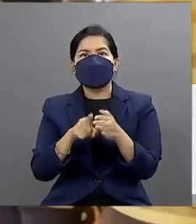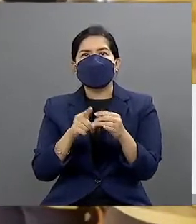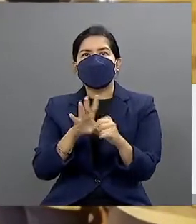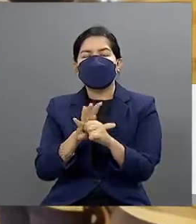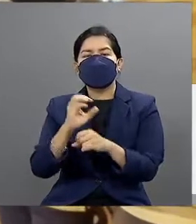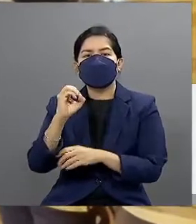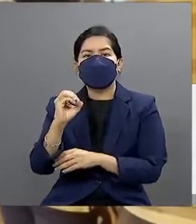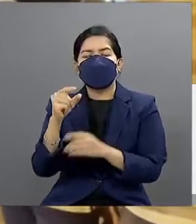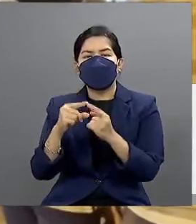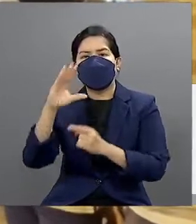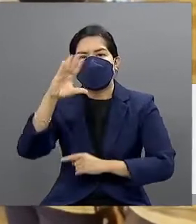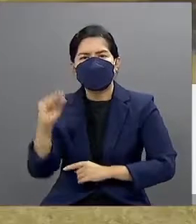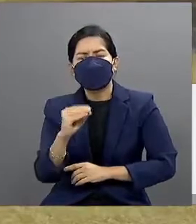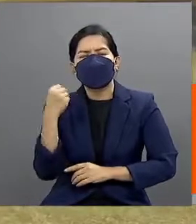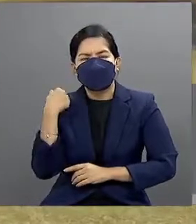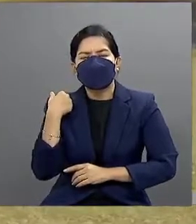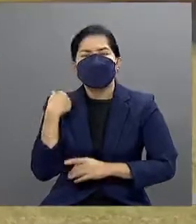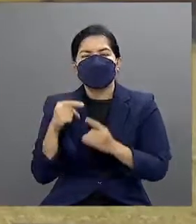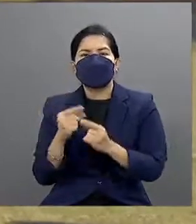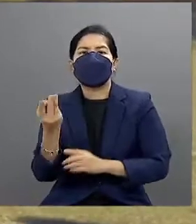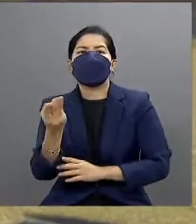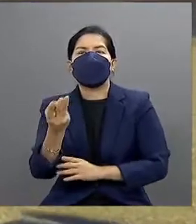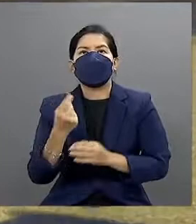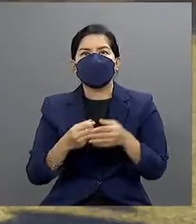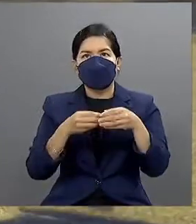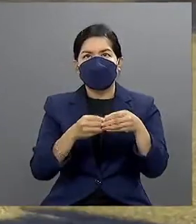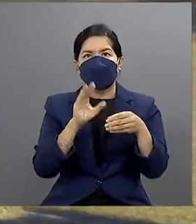งใหม่ส่วนใหญ่ก็จะเป็นนักท่องเที่ยวชาวไทยครับ